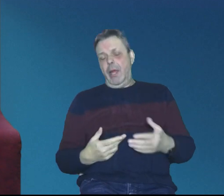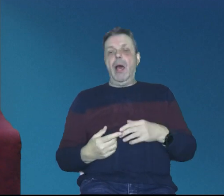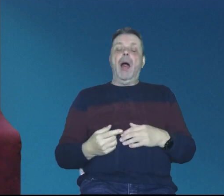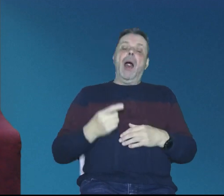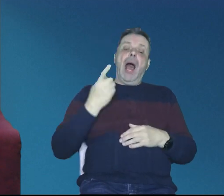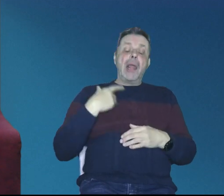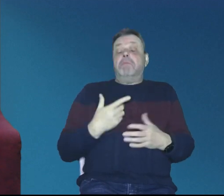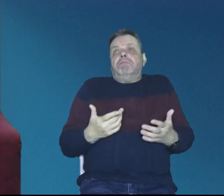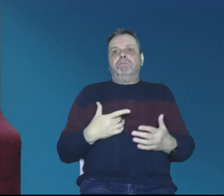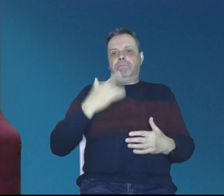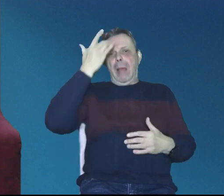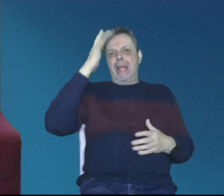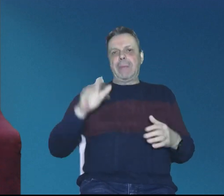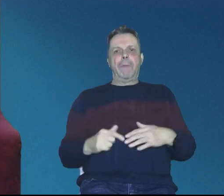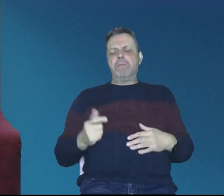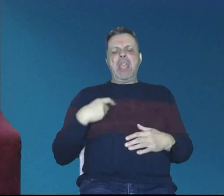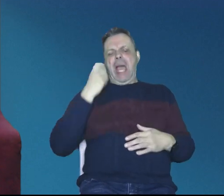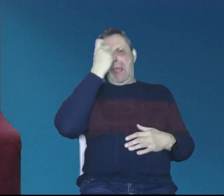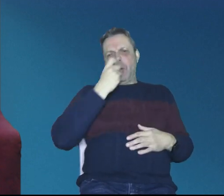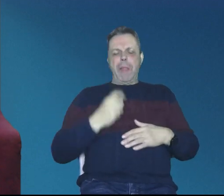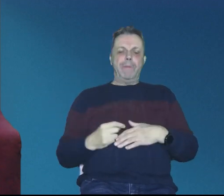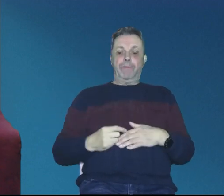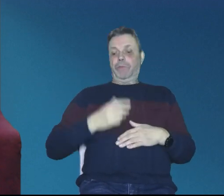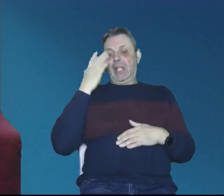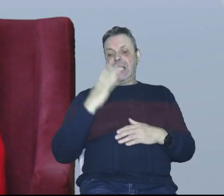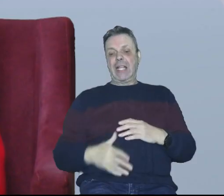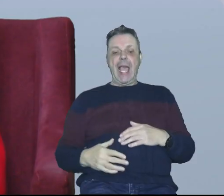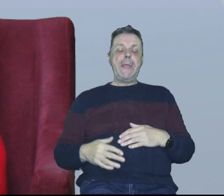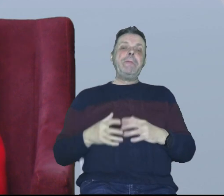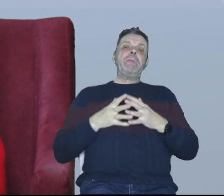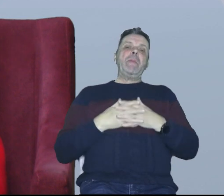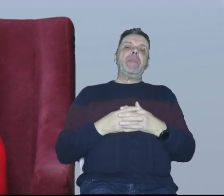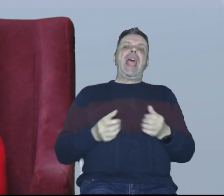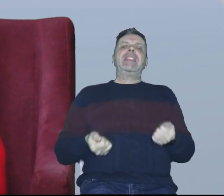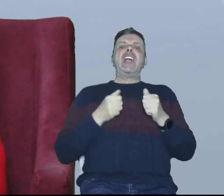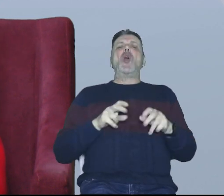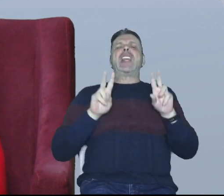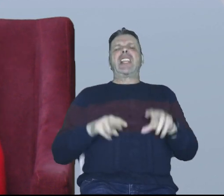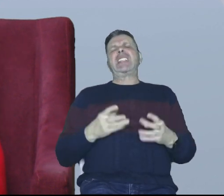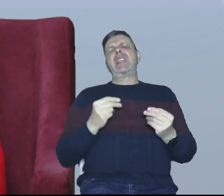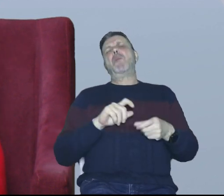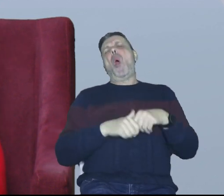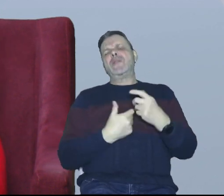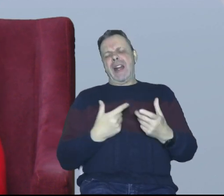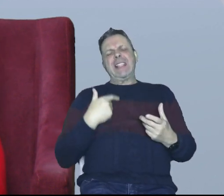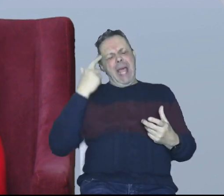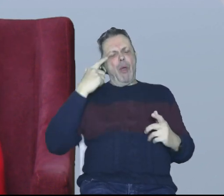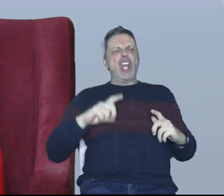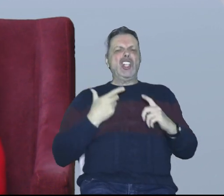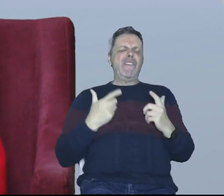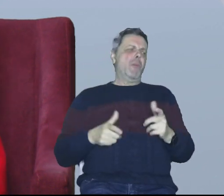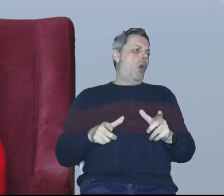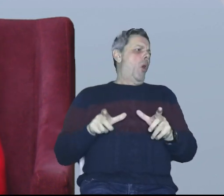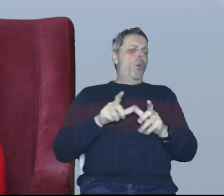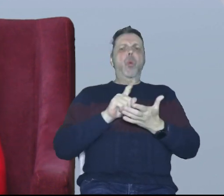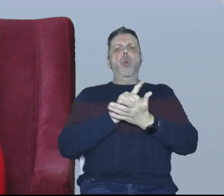sredstva da to realiziraš, ali nikad se ne zna. Ne sumnjam u vas. Evo samo za kraj, teško je realizirati puno stvari. Sami